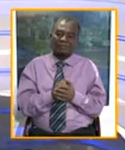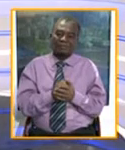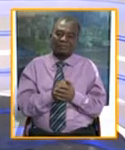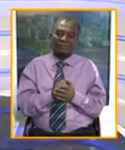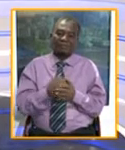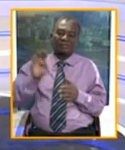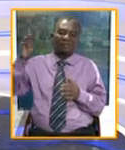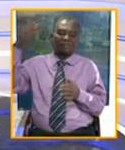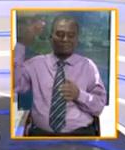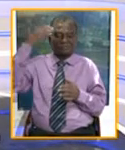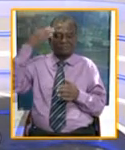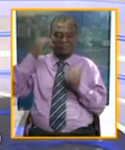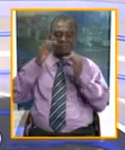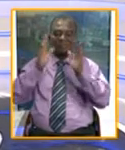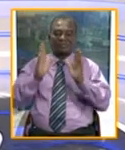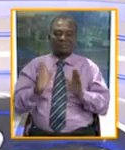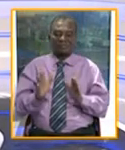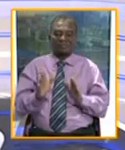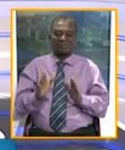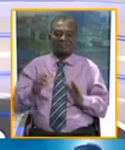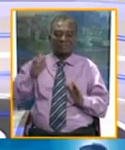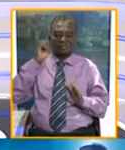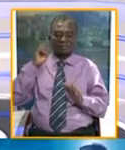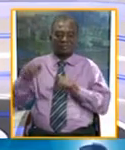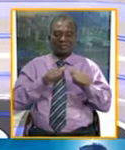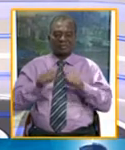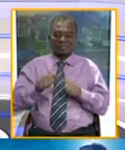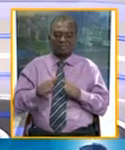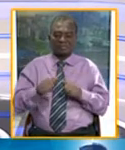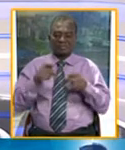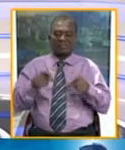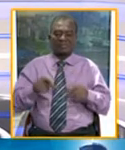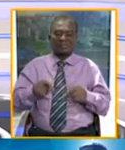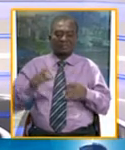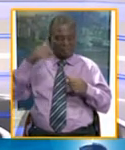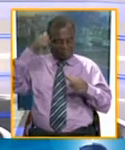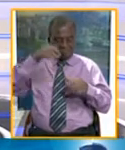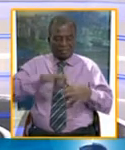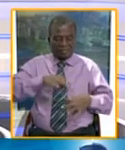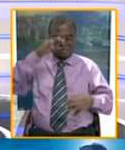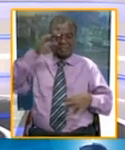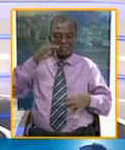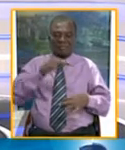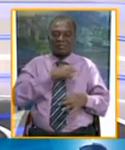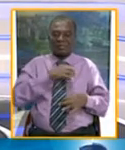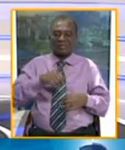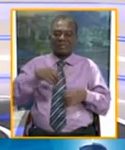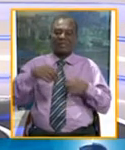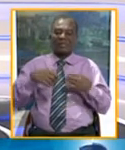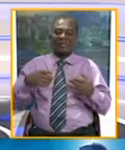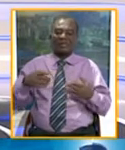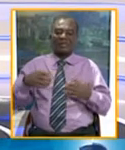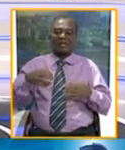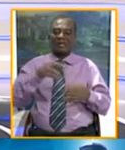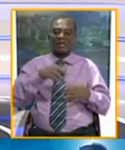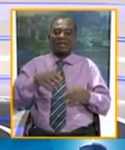Le Premier ministre ivoirien Ahmed Bakayoko et ses actions toujours présentes dans les esprits. Au Ghana voisin, par exemple, les